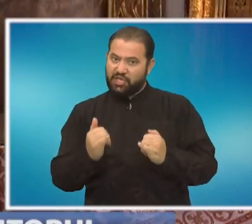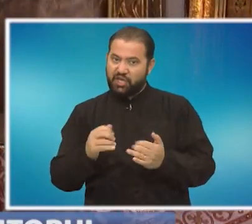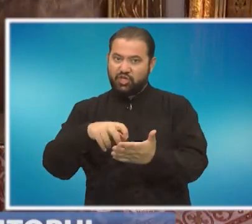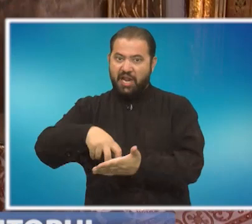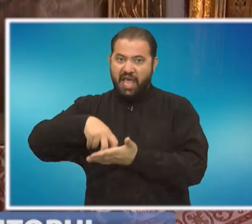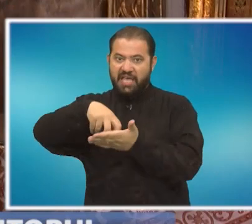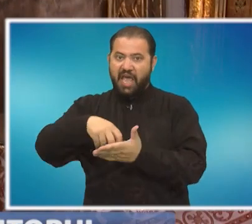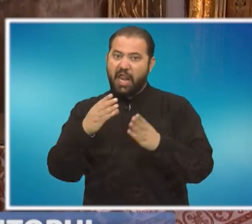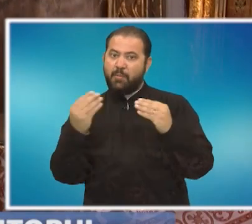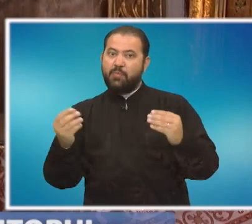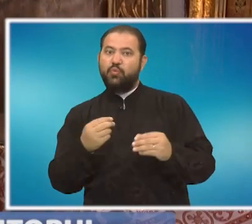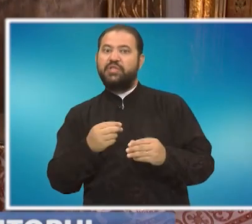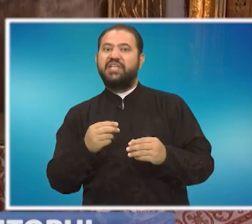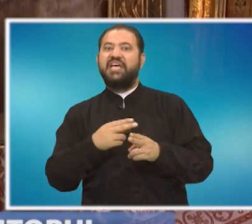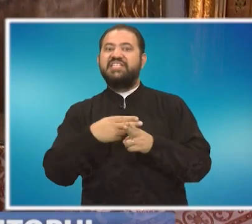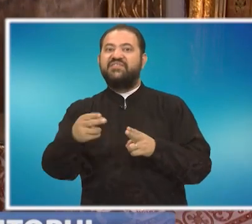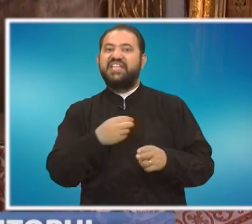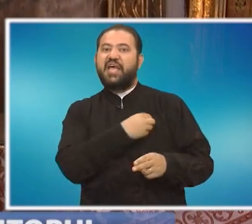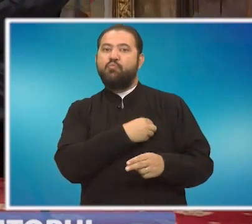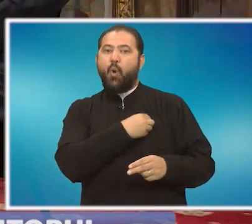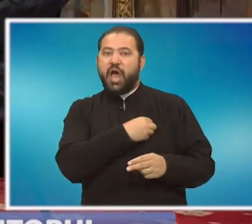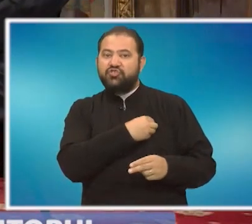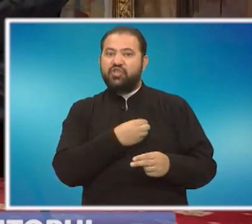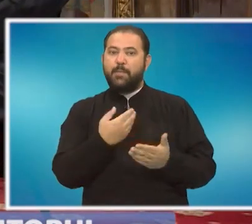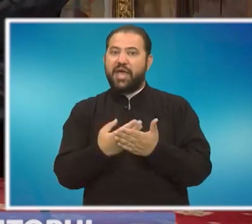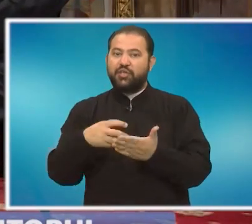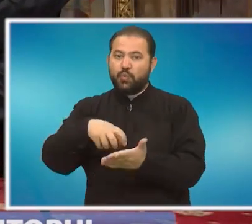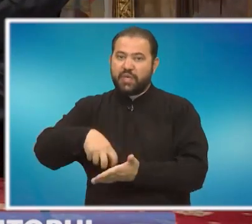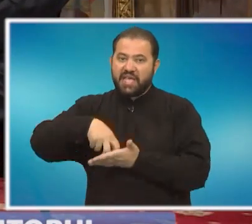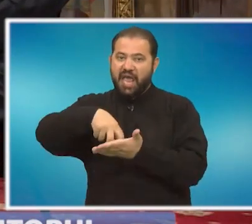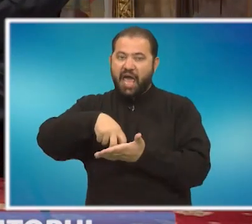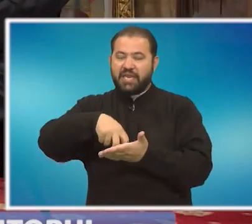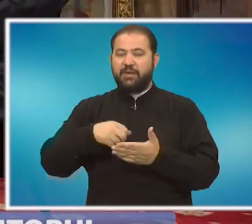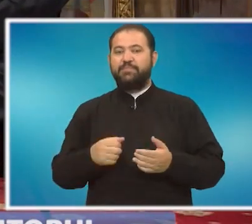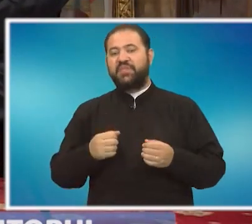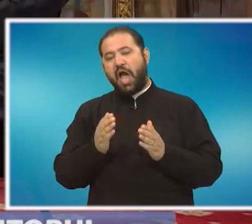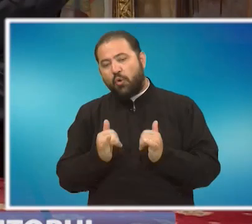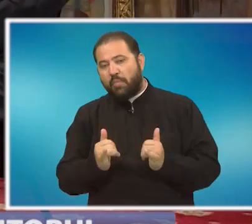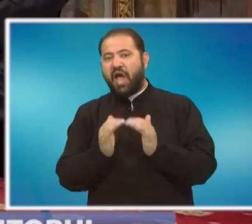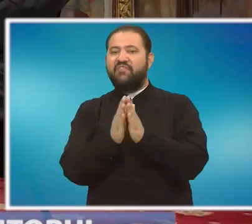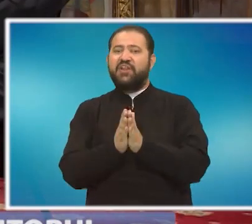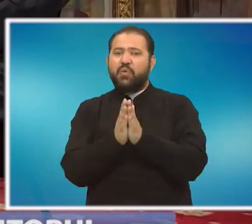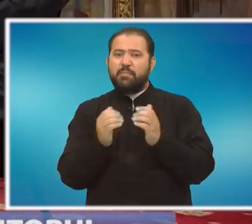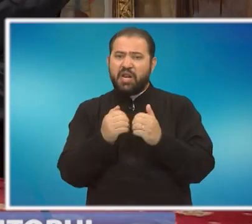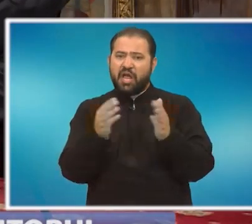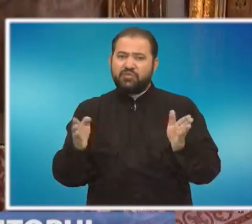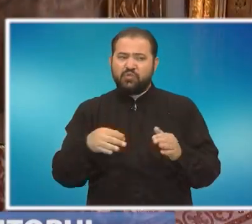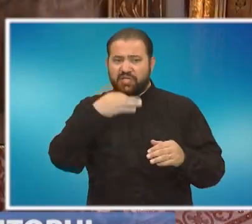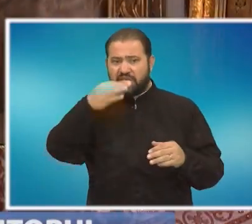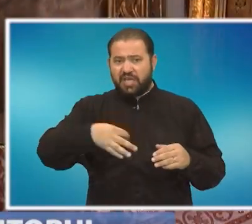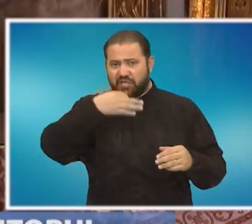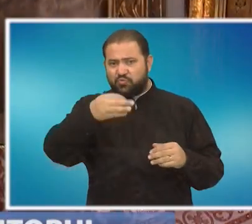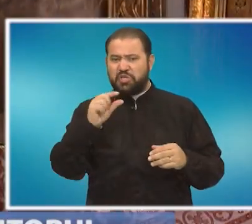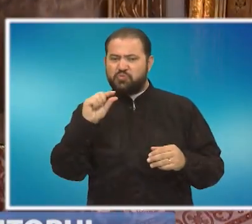în București și miile de credincioși care vin să-l cinstească în mod deosebit. Și v-am ruga la început să ne vorbiți